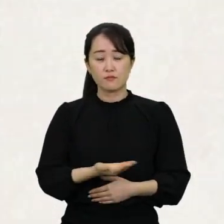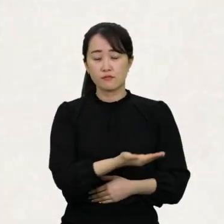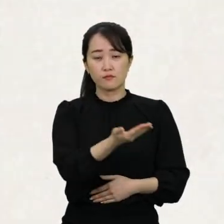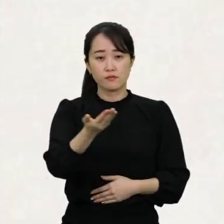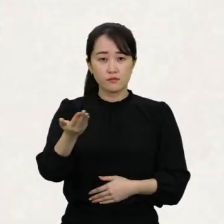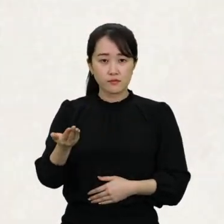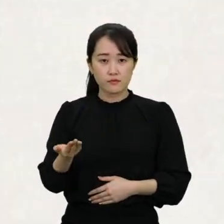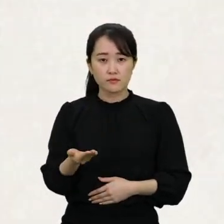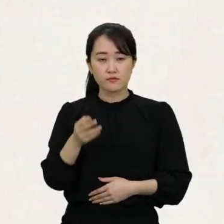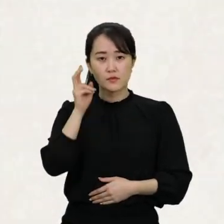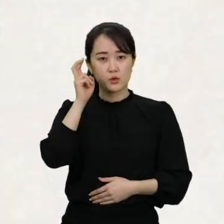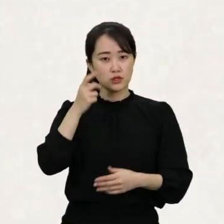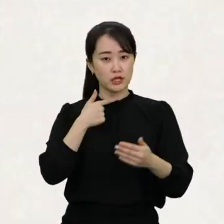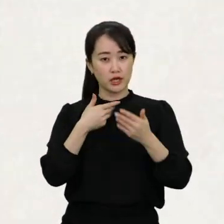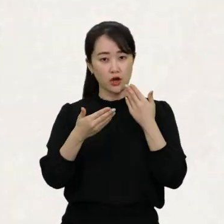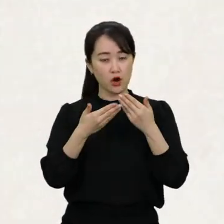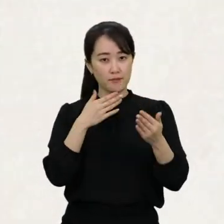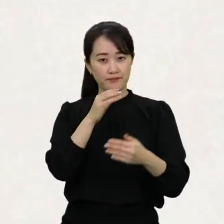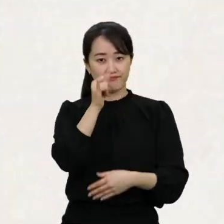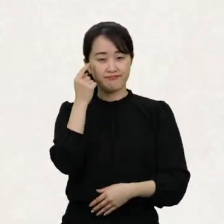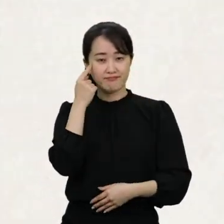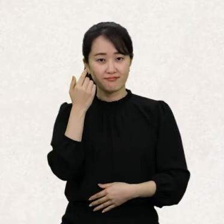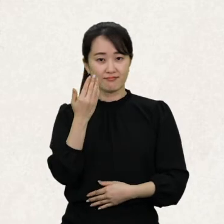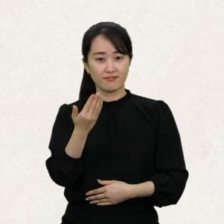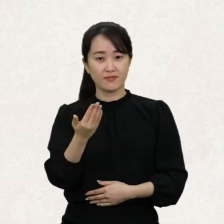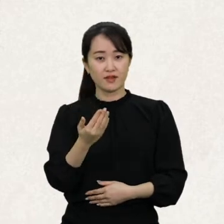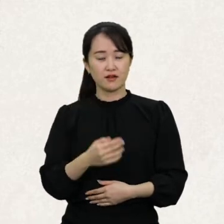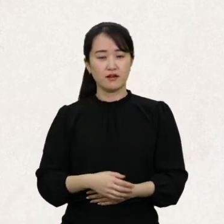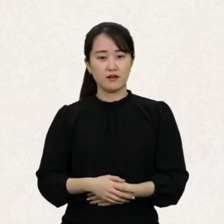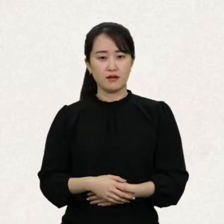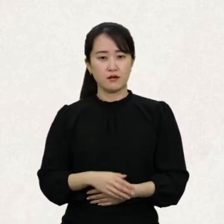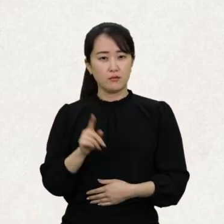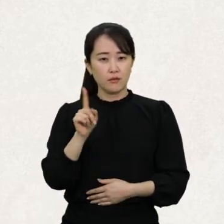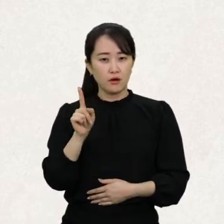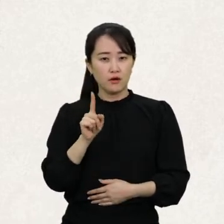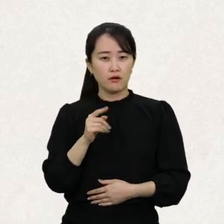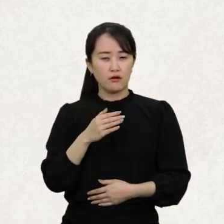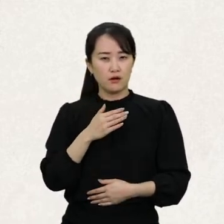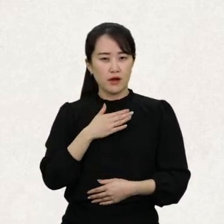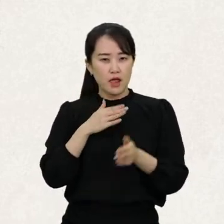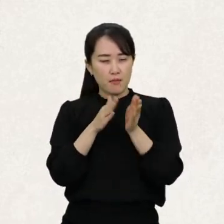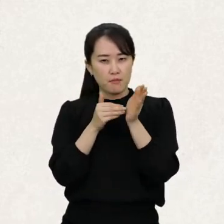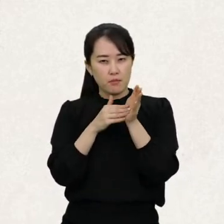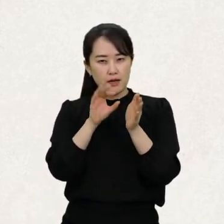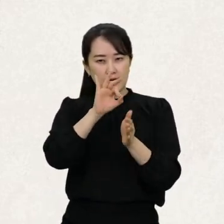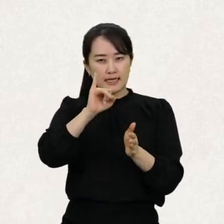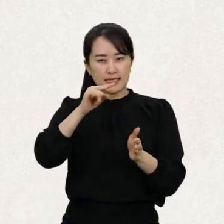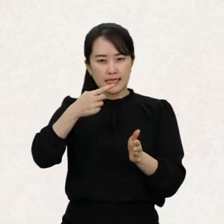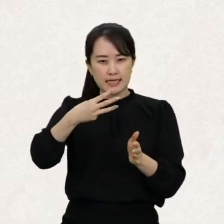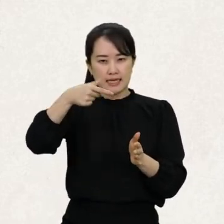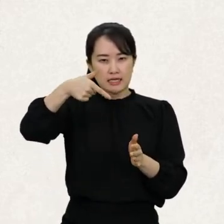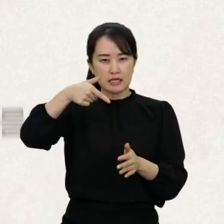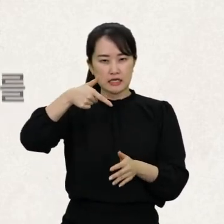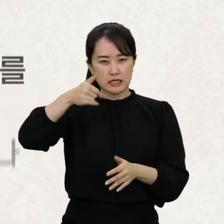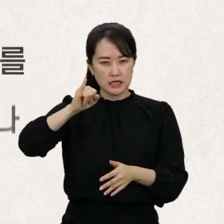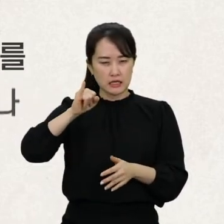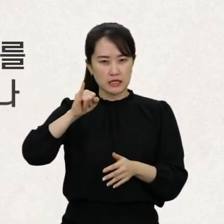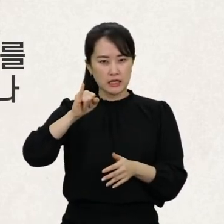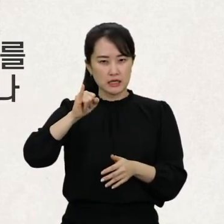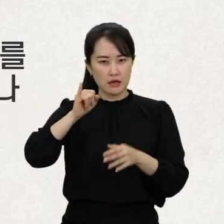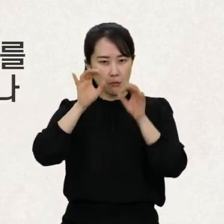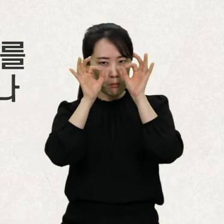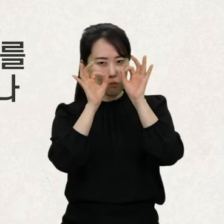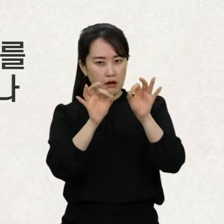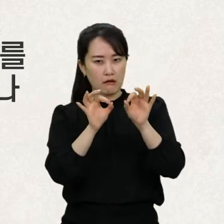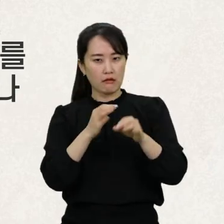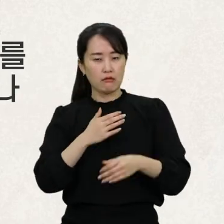여러분은 혹시 이런 경험 있으세요? 누군가가 나의 일기장을 몰래 훔쳐본 적, 내가 알려주지